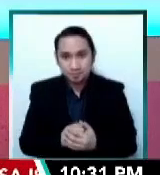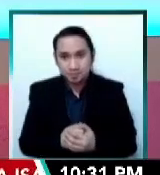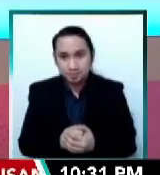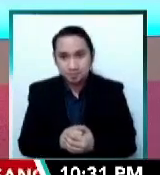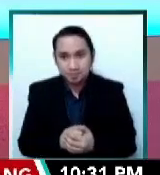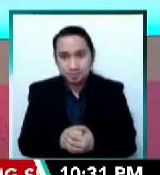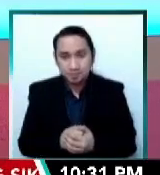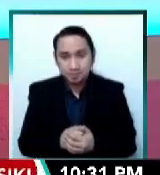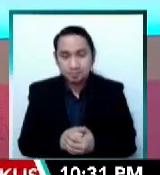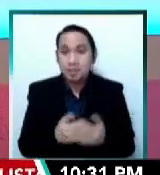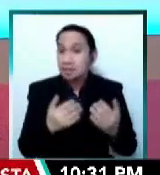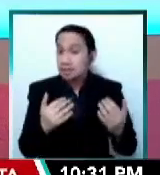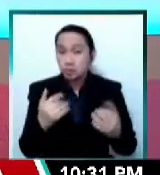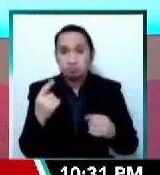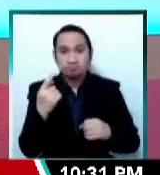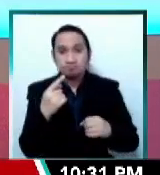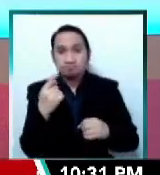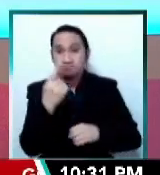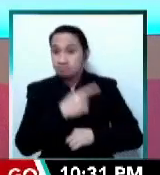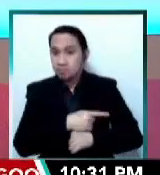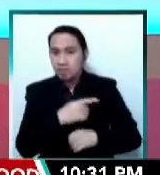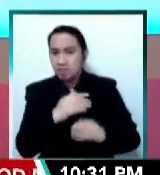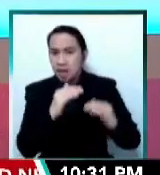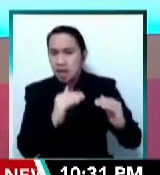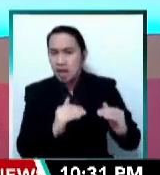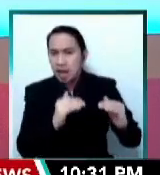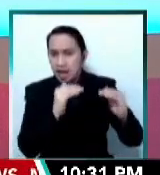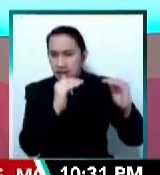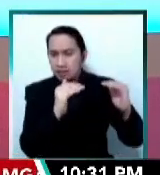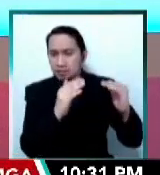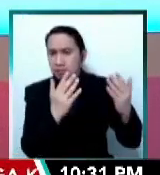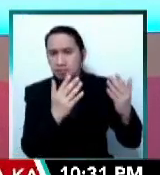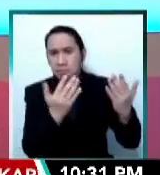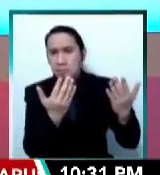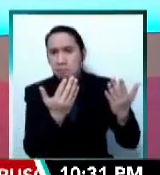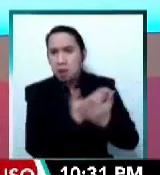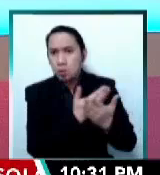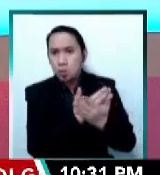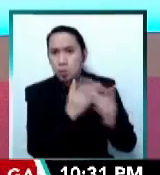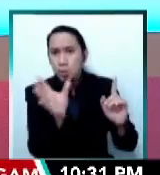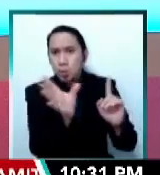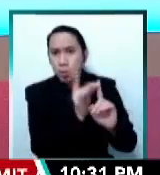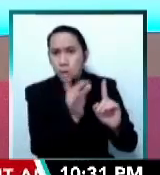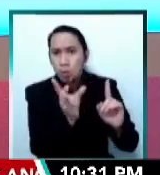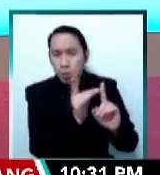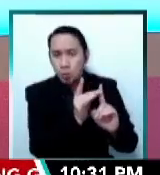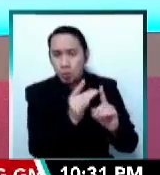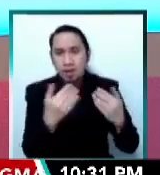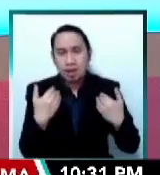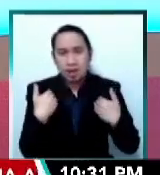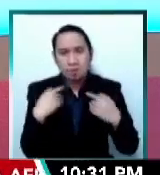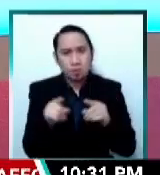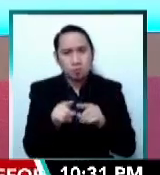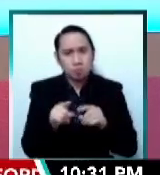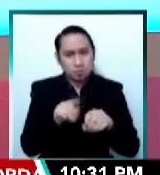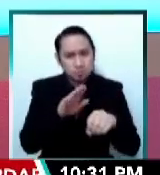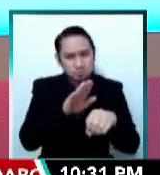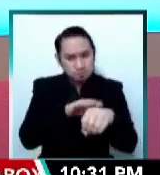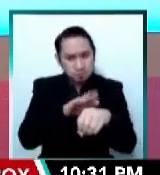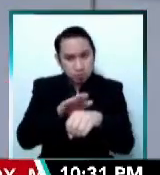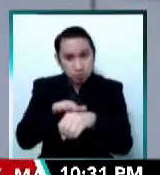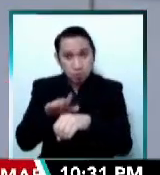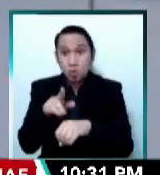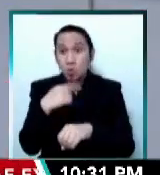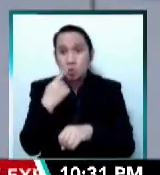Sa araw kung kailan all-time high ang new cases ng COVID, mahigpit din ang pagsita sa mga lumalabag sa minimum health